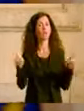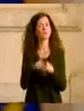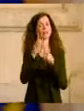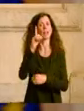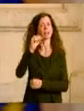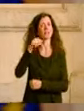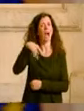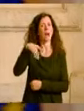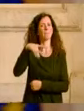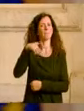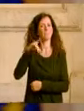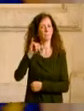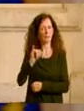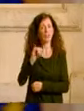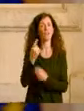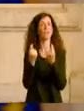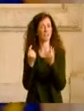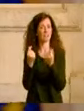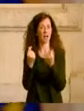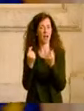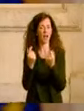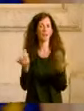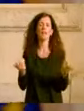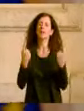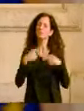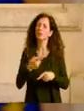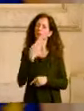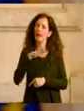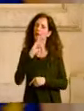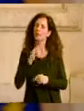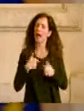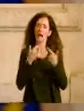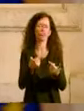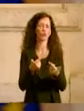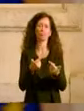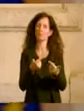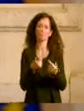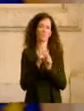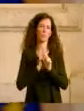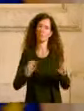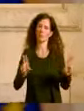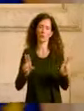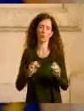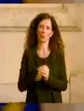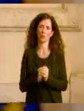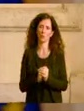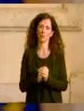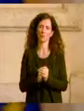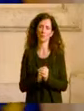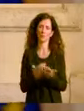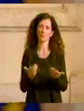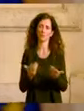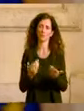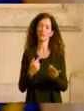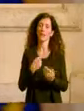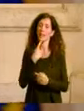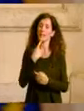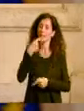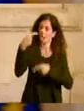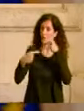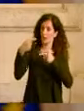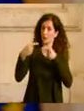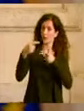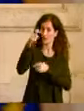fiscale. Non intendiamo più concedere questi vantaggi a nostri paesi diretti